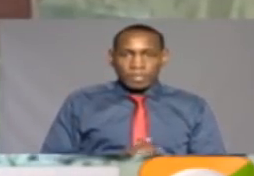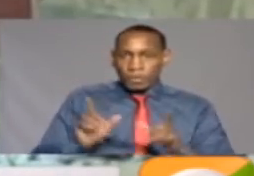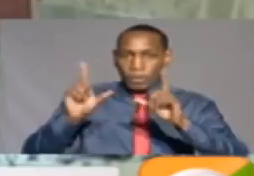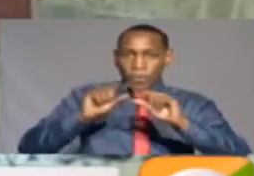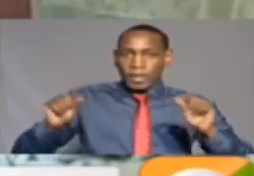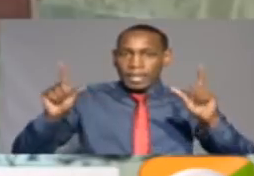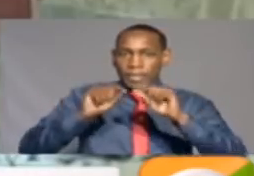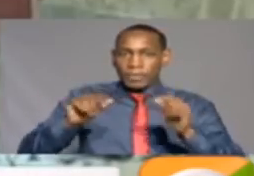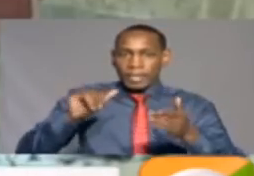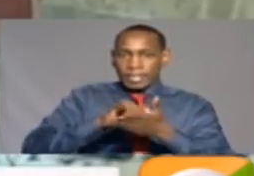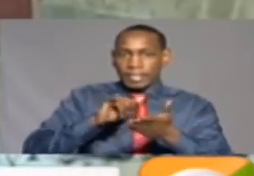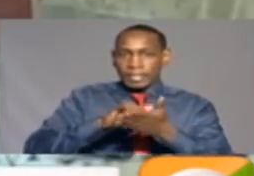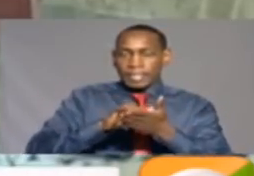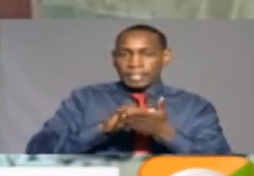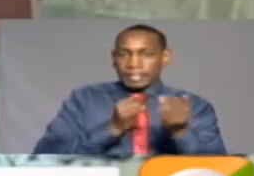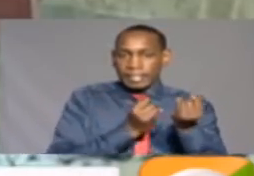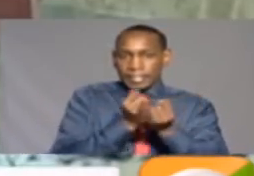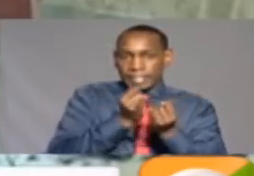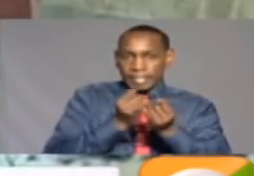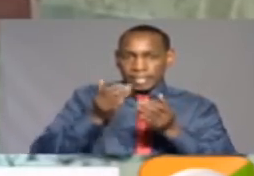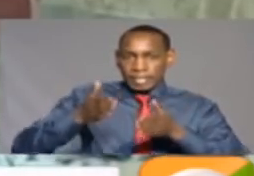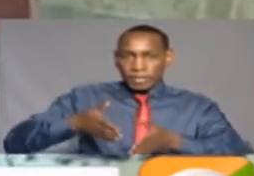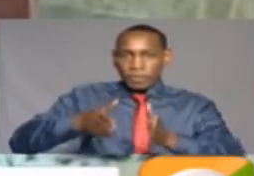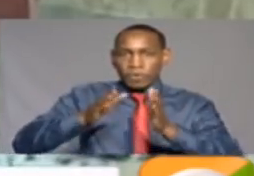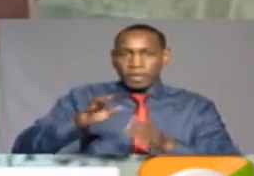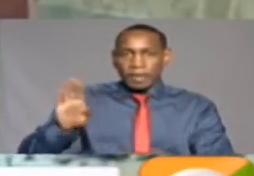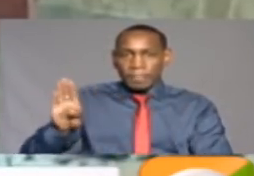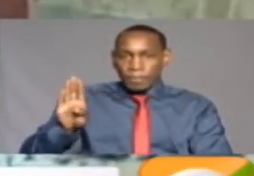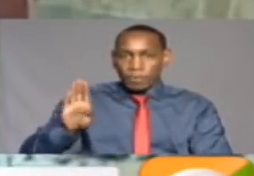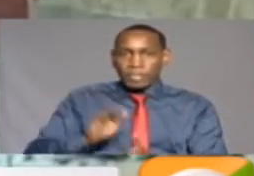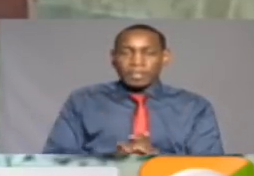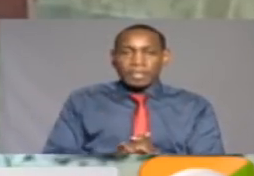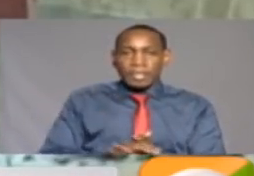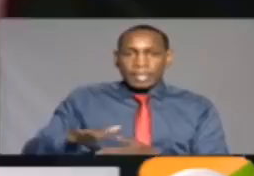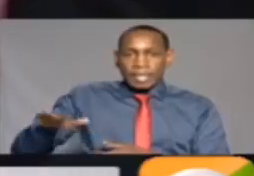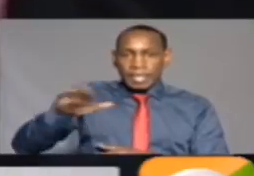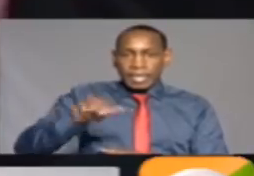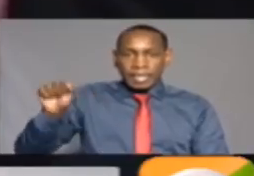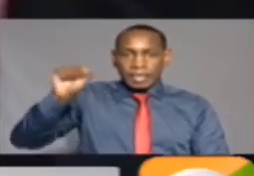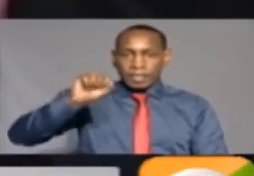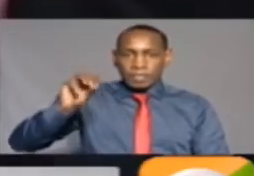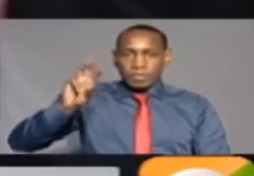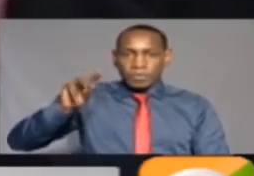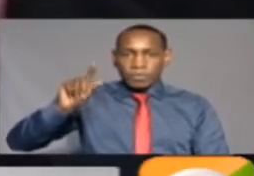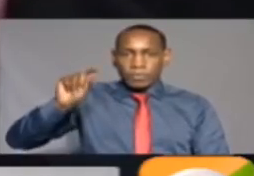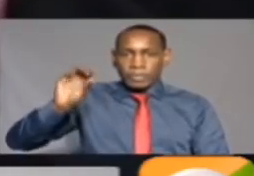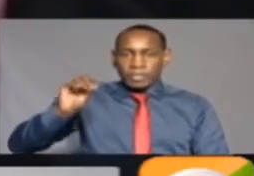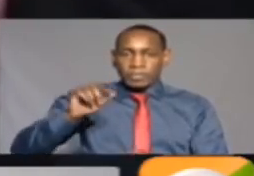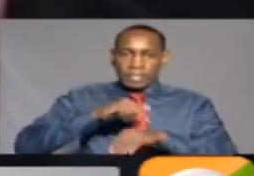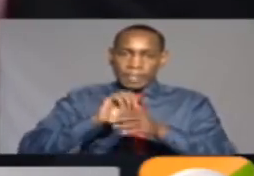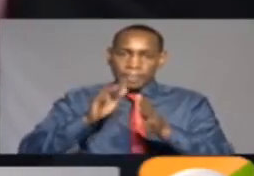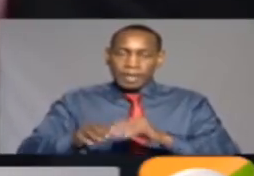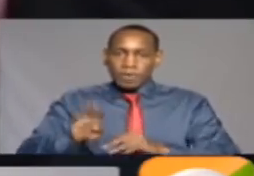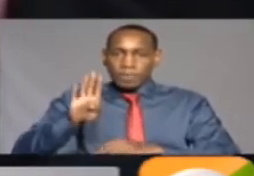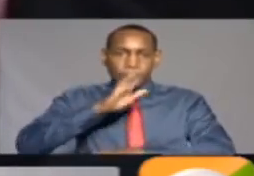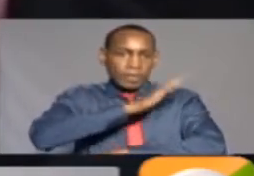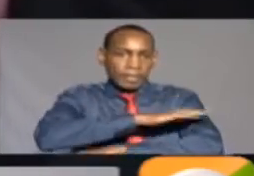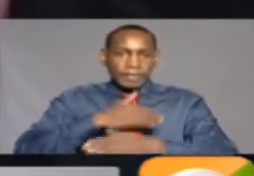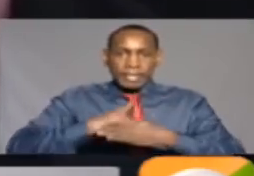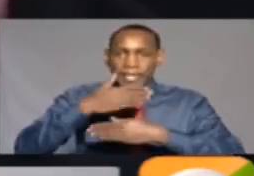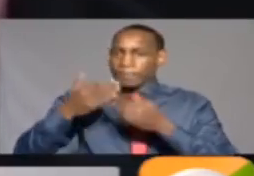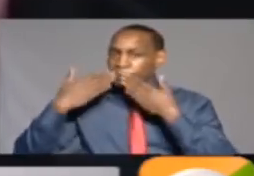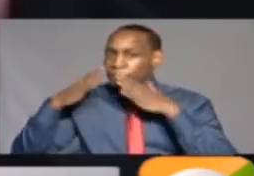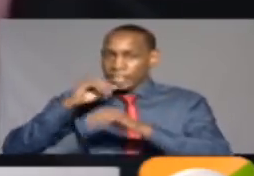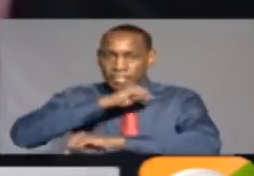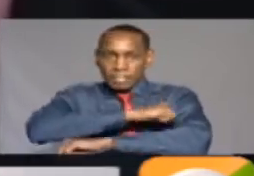Inadaiwa kuwa mnamo siku ya Ijumaa katika barabara ya Bamburi Kisauni, mtaani Soweto Mtopanga, mwendo wa saa 10 jioni, baada ya kutoka